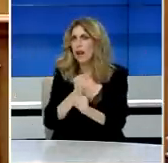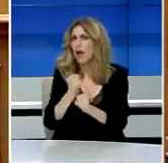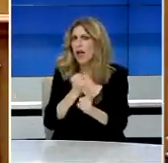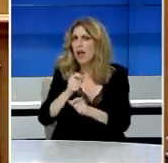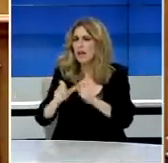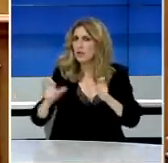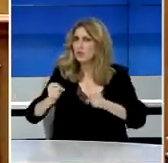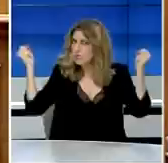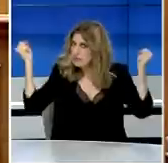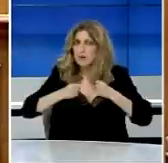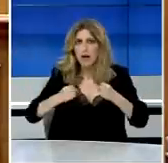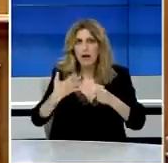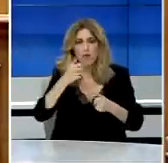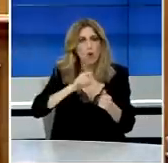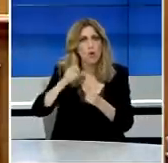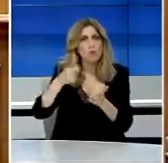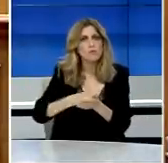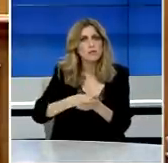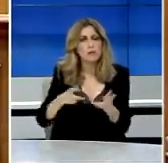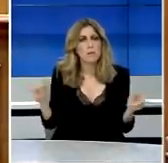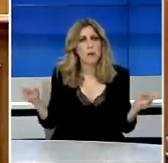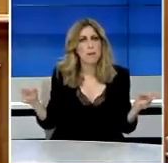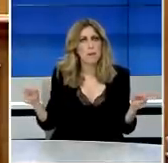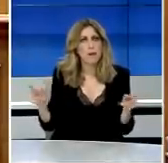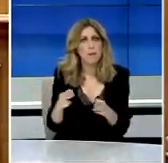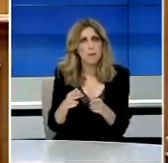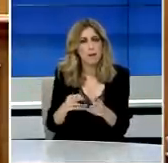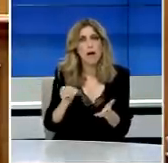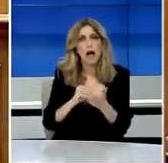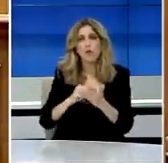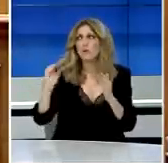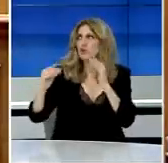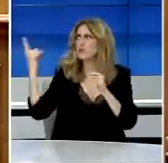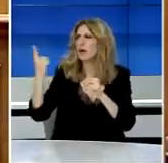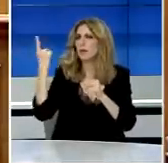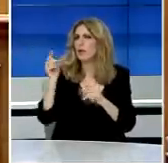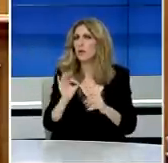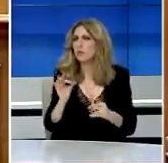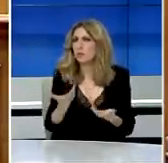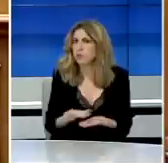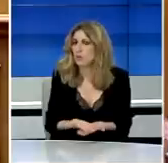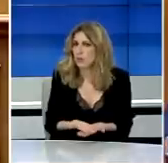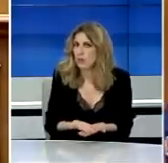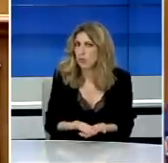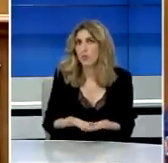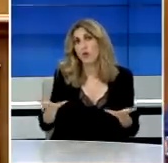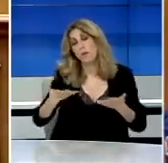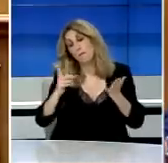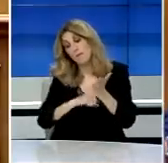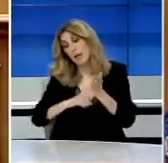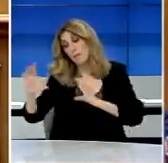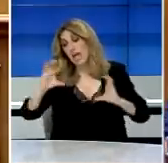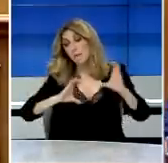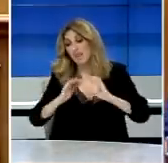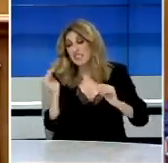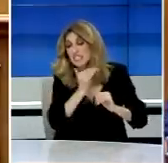μισθών. Φεύγουν από τη μέση θεσμή προστασίας του περιβάλλοντος για να επιταχυθούν τάχα οι επενδύσεις.